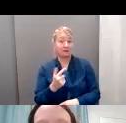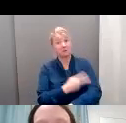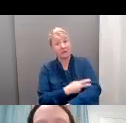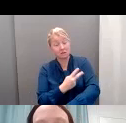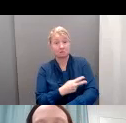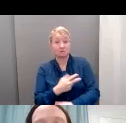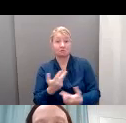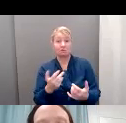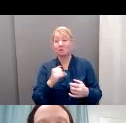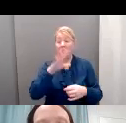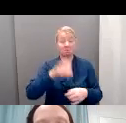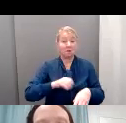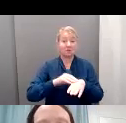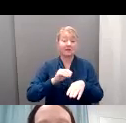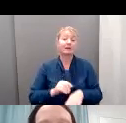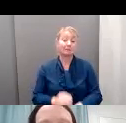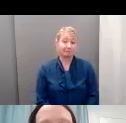Och